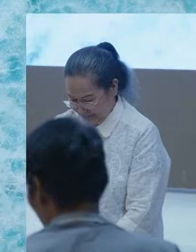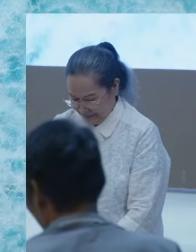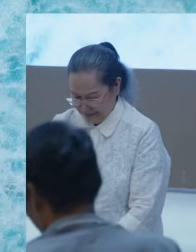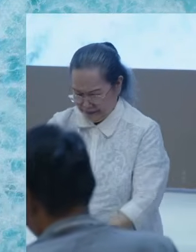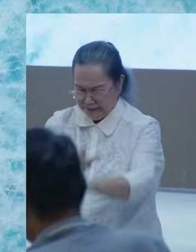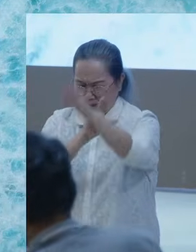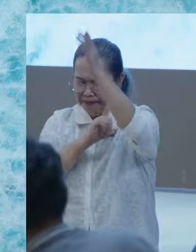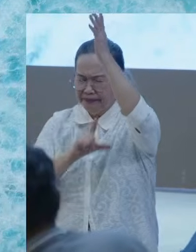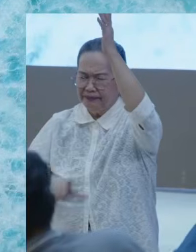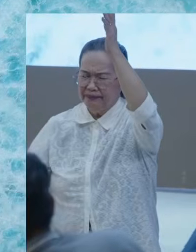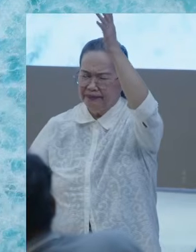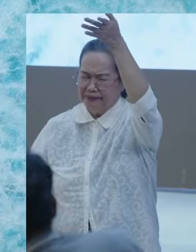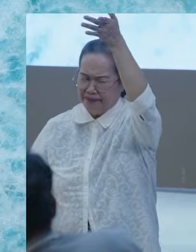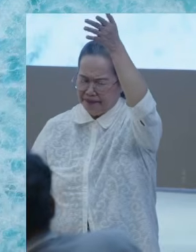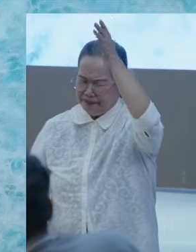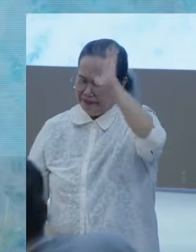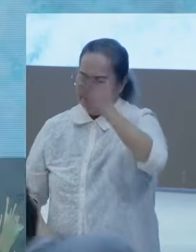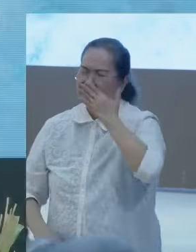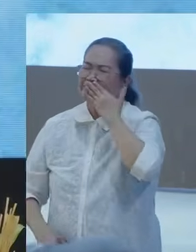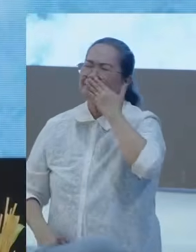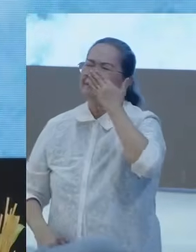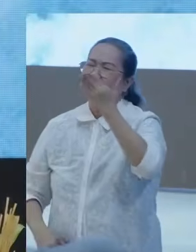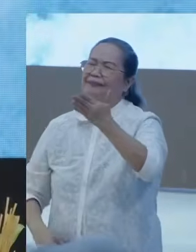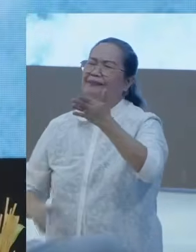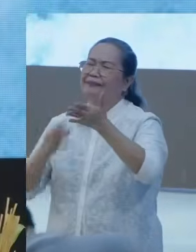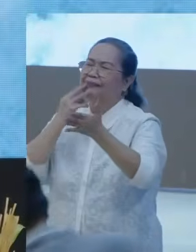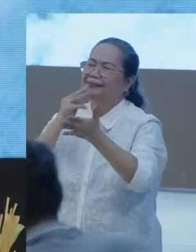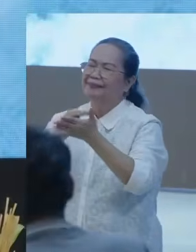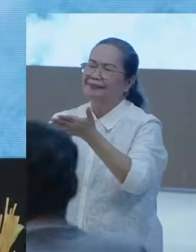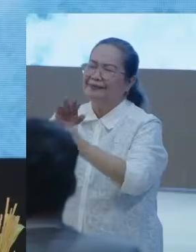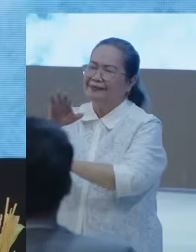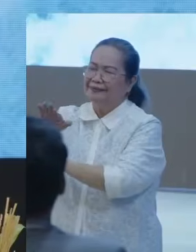Panginoon, maraming salamat po sa inyong mensahe sa amin sa hapong ito.